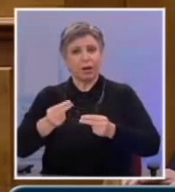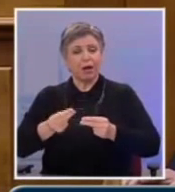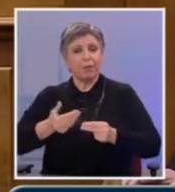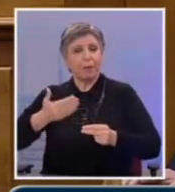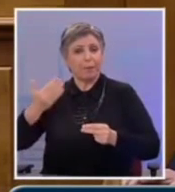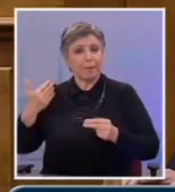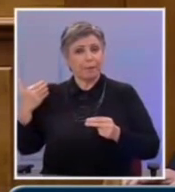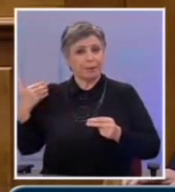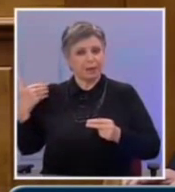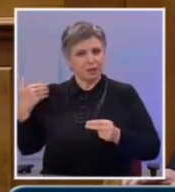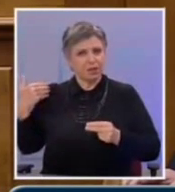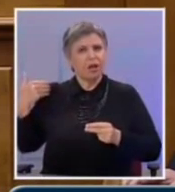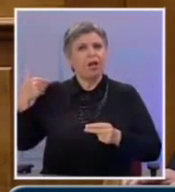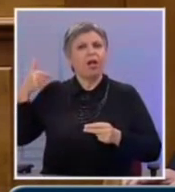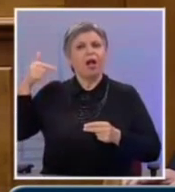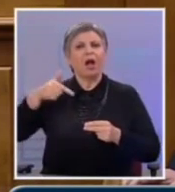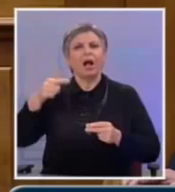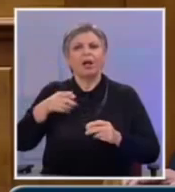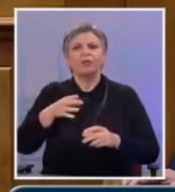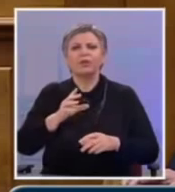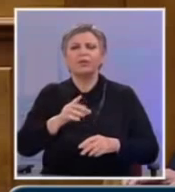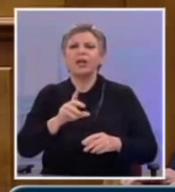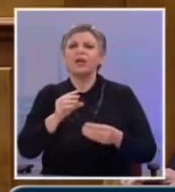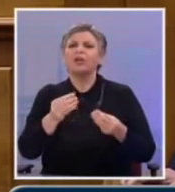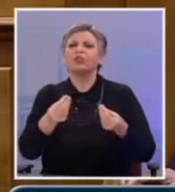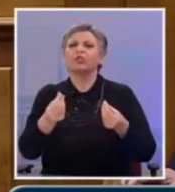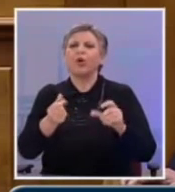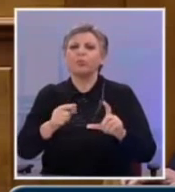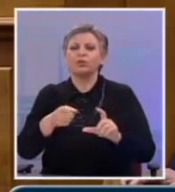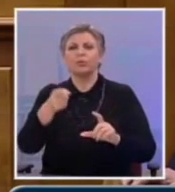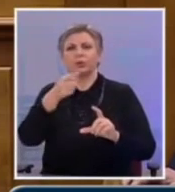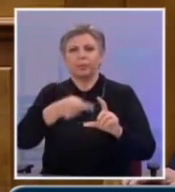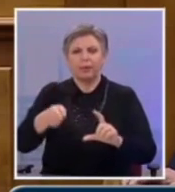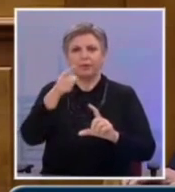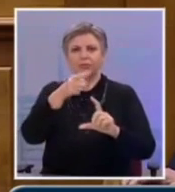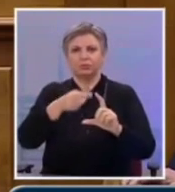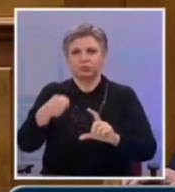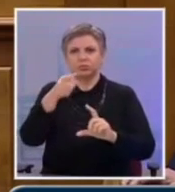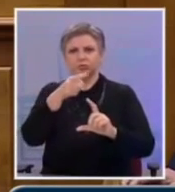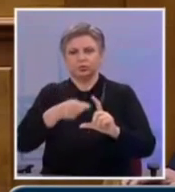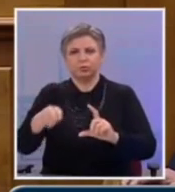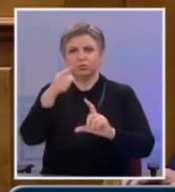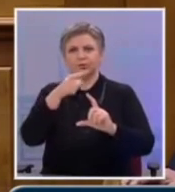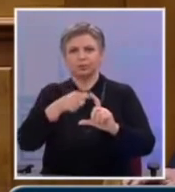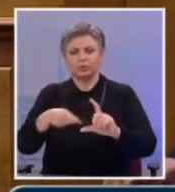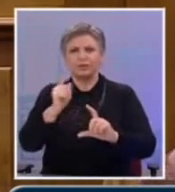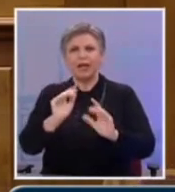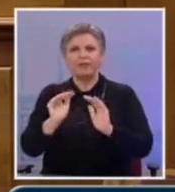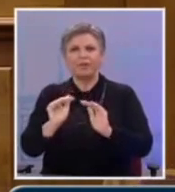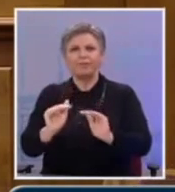βρισκόμαστε, στην Σπύρα που μας οδηγεί με μαθηματική ακρίβεια στην ανακύκλωση του ίδιου